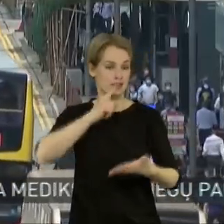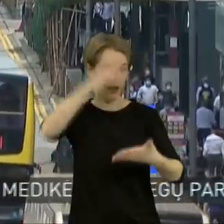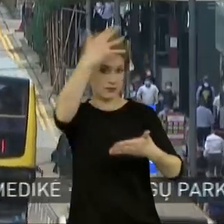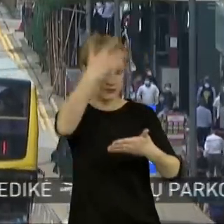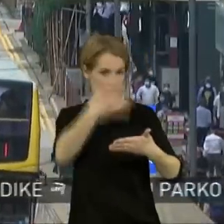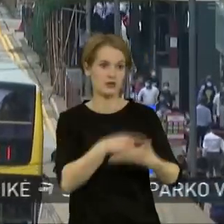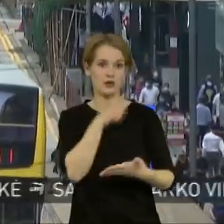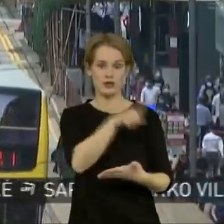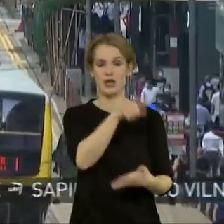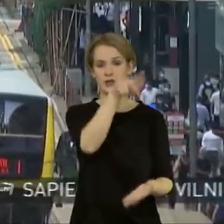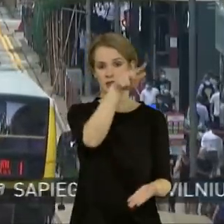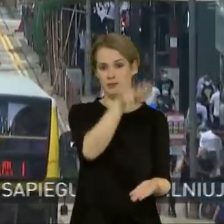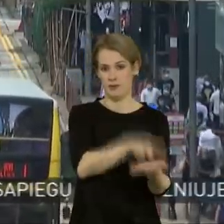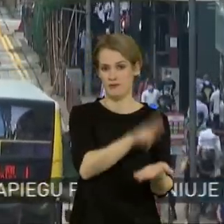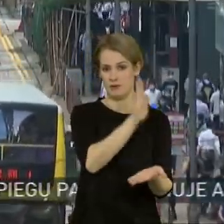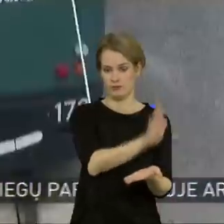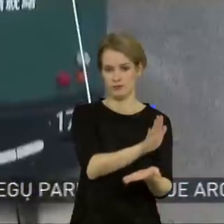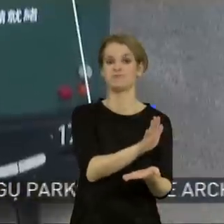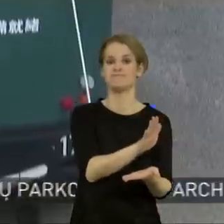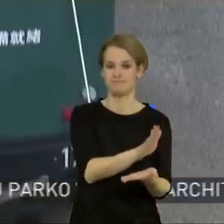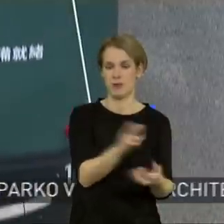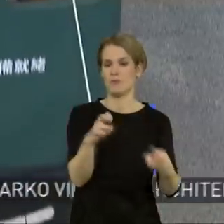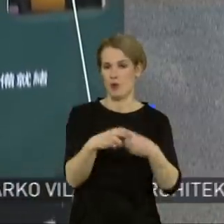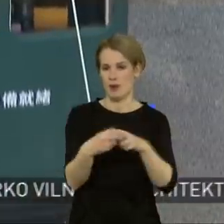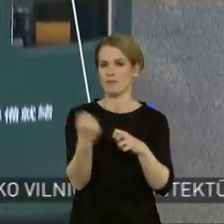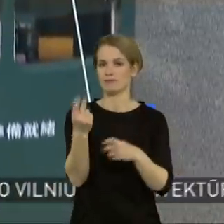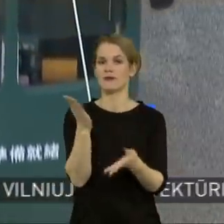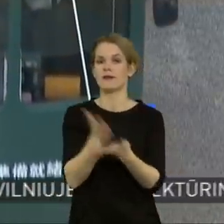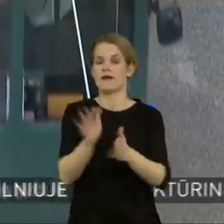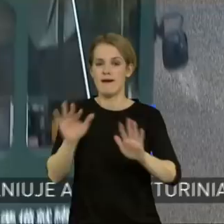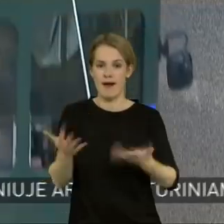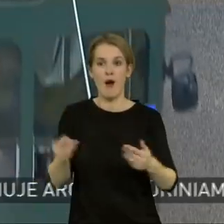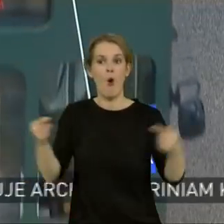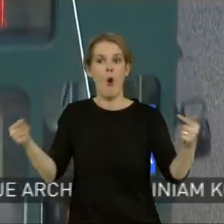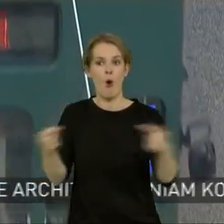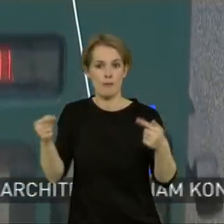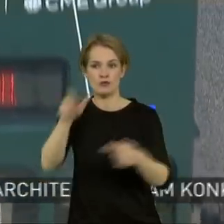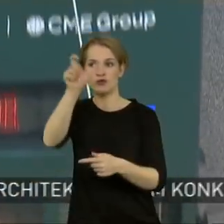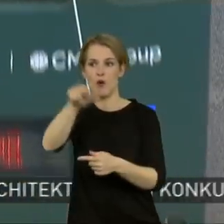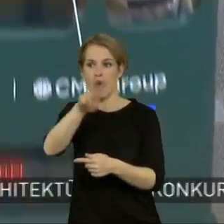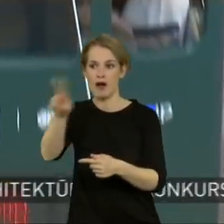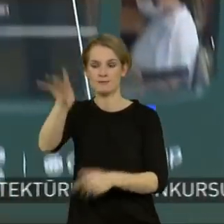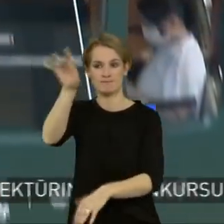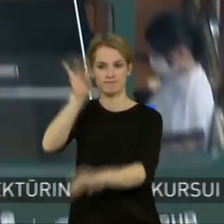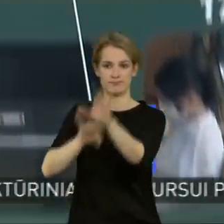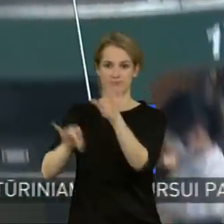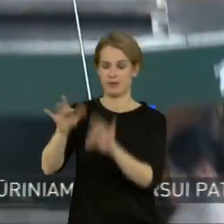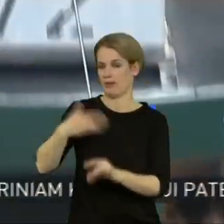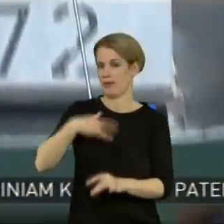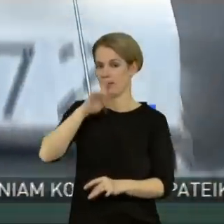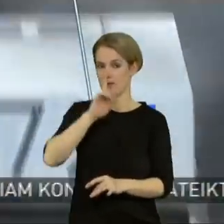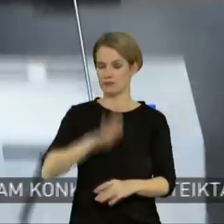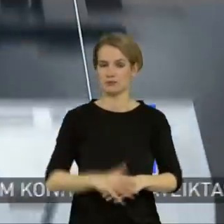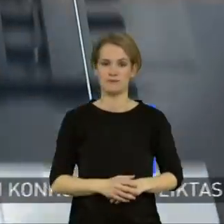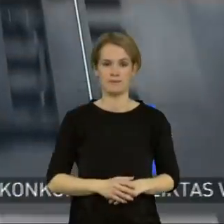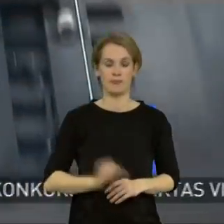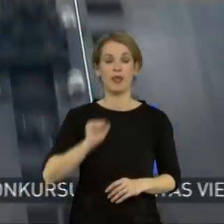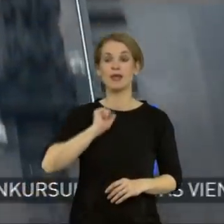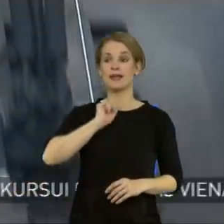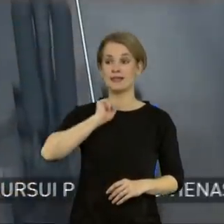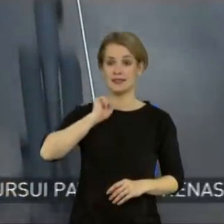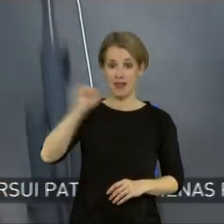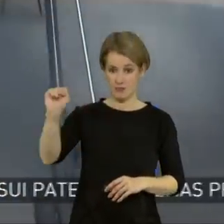esmės užkirs kelio opozicijos atstovams būti išrinktiems. Pekino ištikimi Honkongo politikai sako, kad demokratijos šaukliai